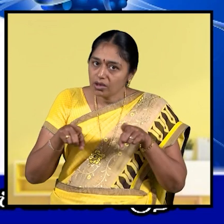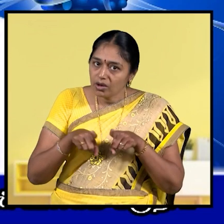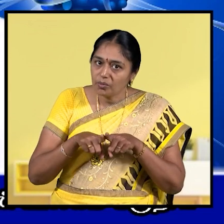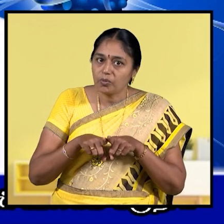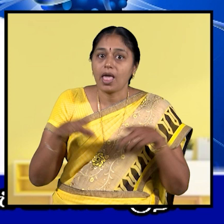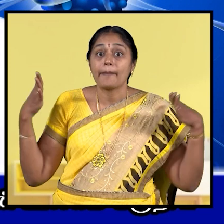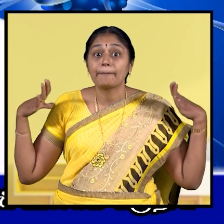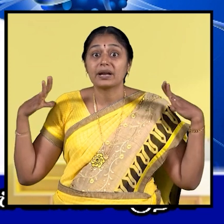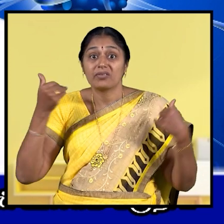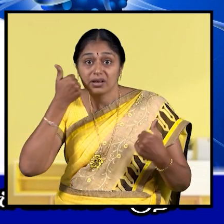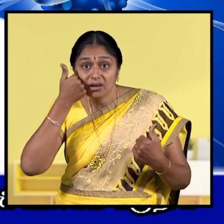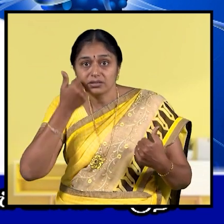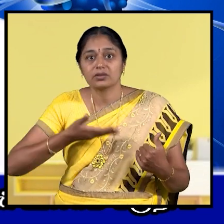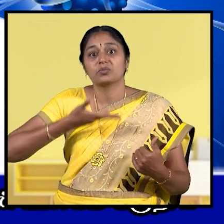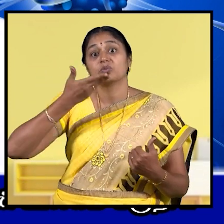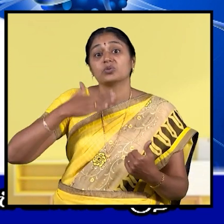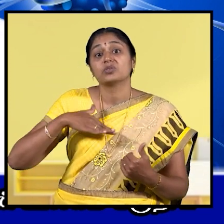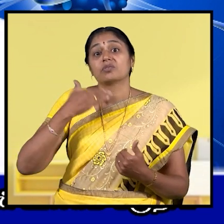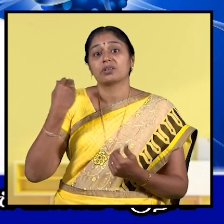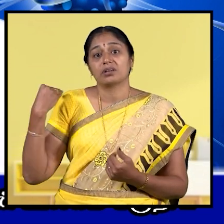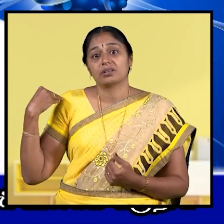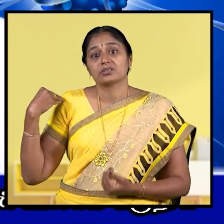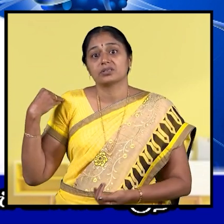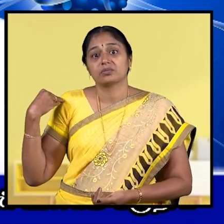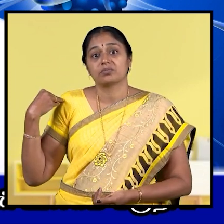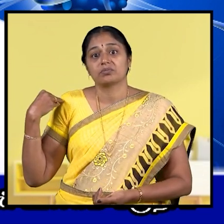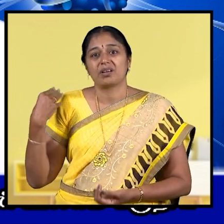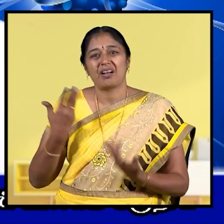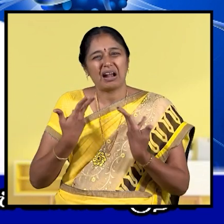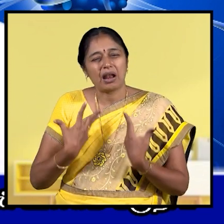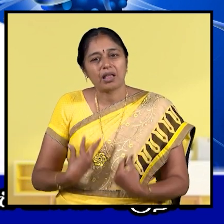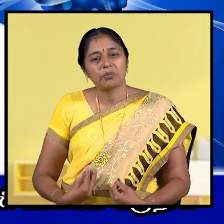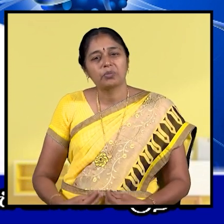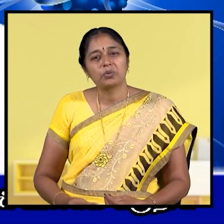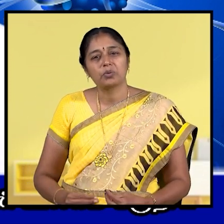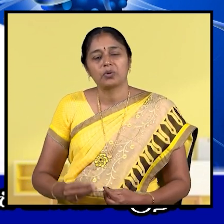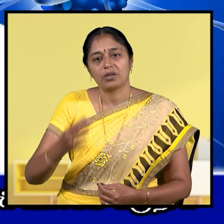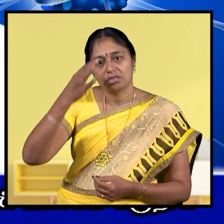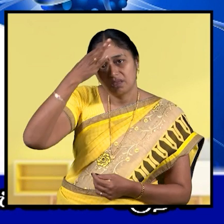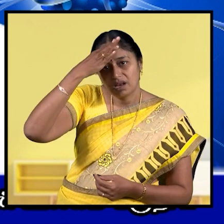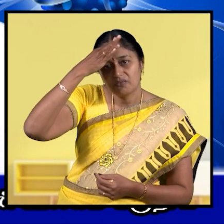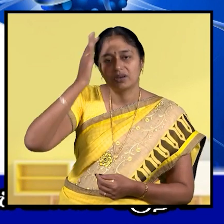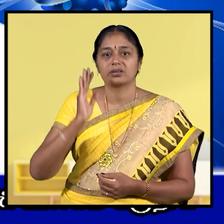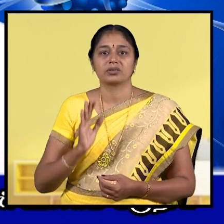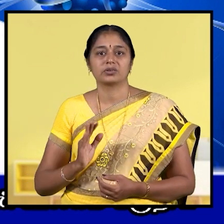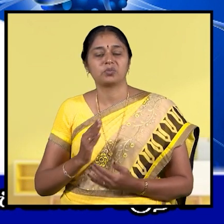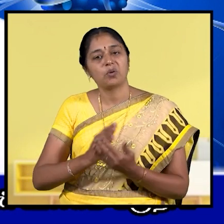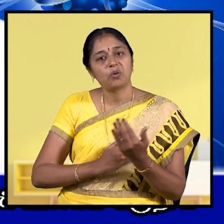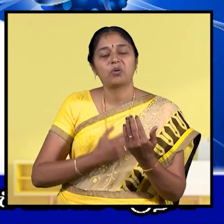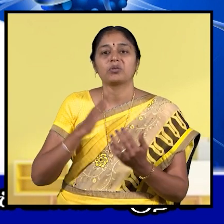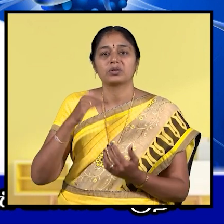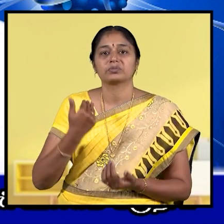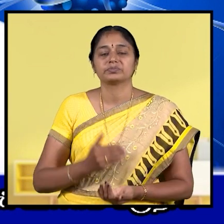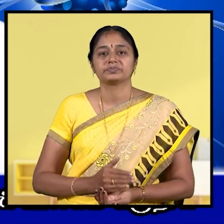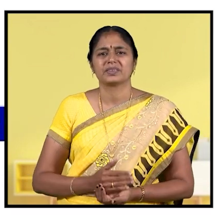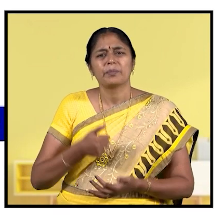ஒரு விஷயங்களாக இருக்குது. அடுத்தாற்போல் தசைநார்கள் மற்றும் உடலில் வலி ஏற்படும், களைப்பு மற்றும் தலைவலி ஏற்படும். இதெல்லாம் வந்து நம்ம பறவை காய்ச்சலுக்கான ஒரு அறிகுறிகள். இந்த